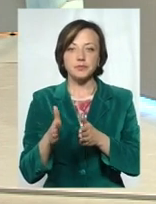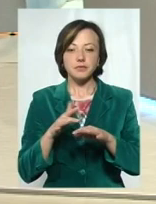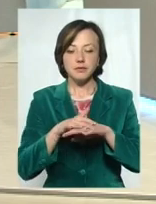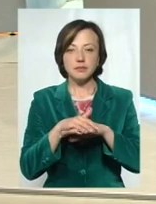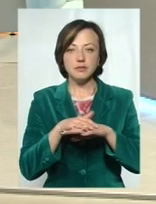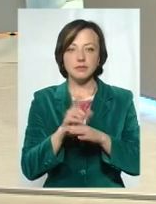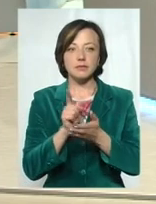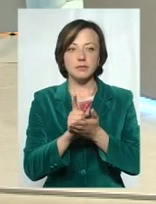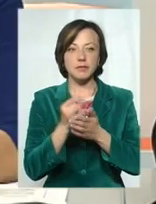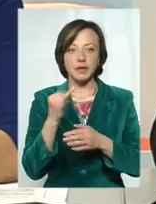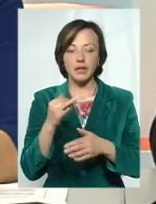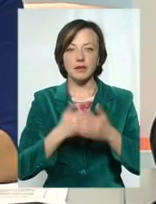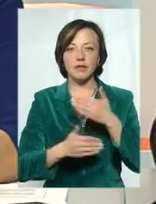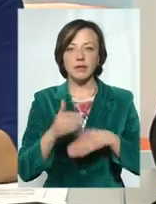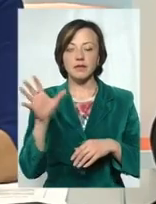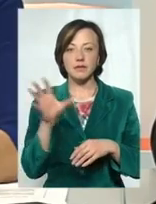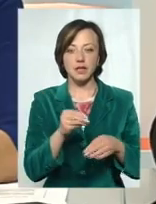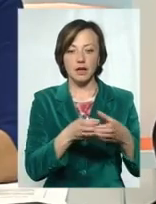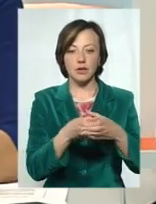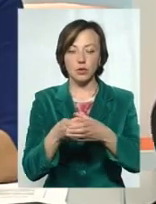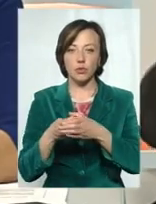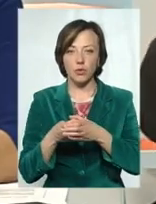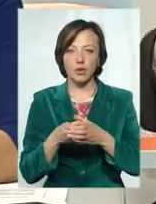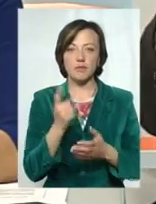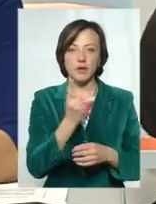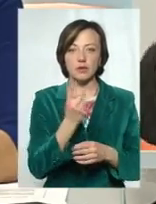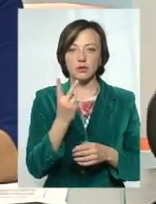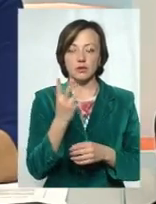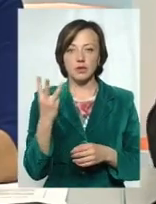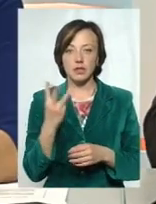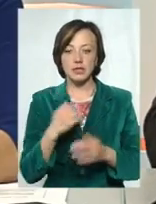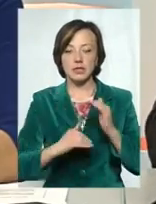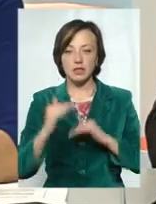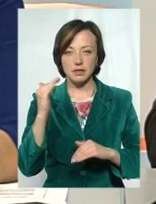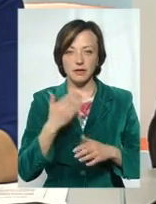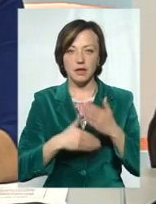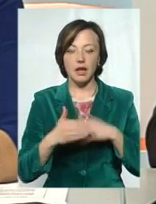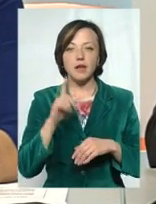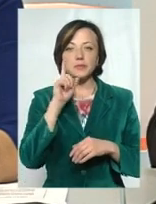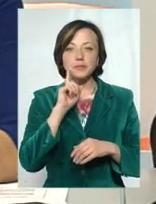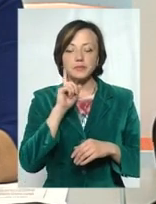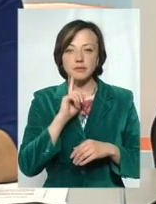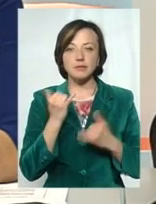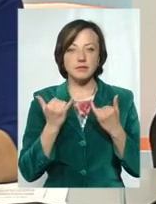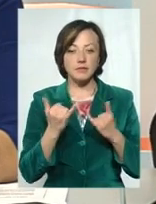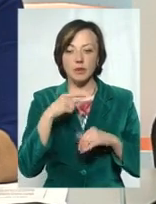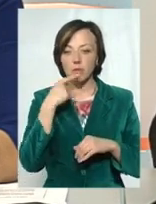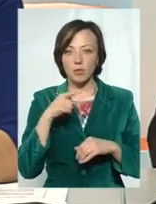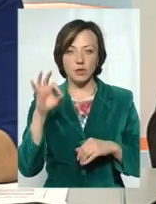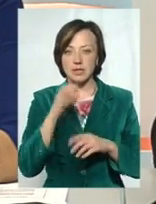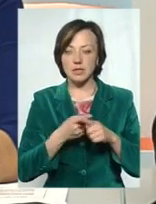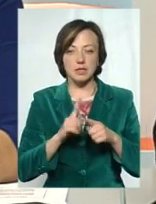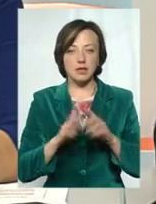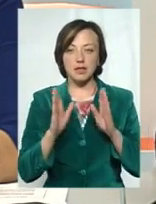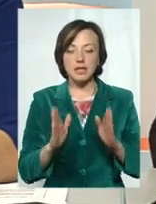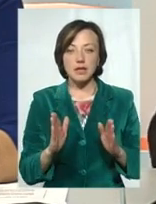нарахування пенсій інвалідам всіх категорій, іменно першої, третій, інвалідам з дитинства. По крайній мірі, зараз мова йде про